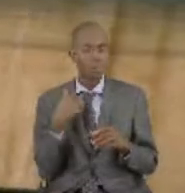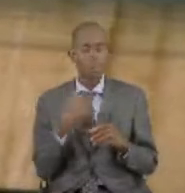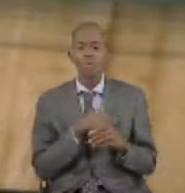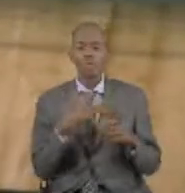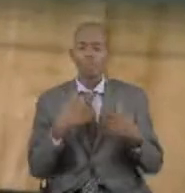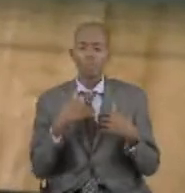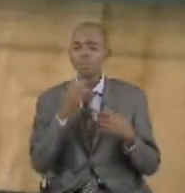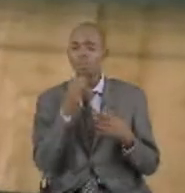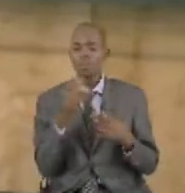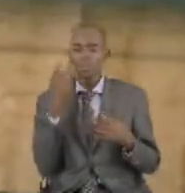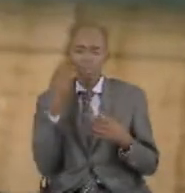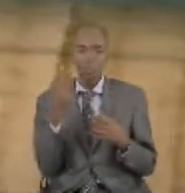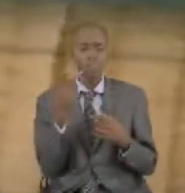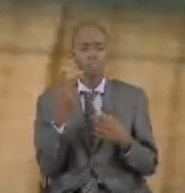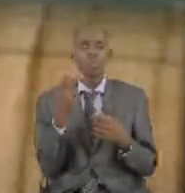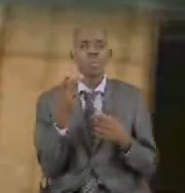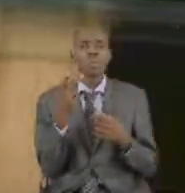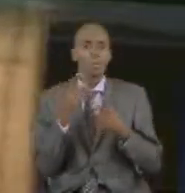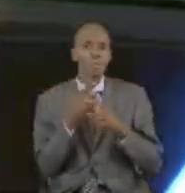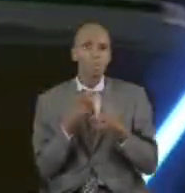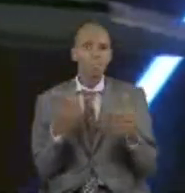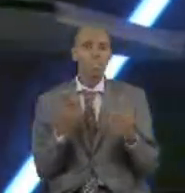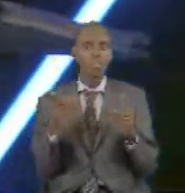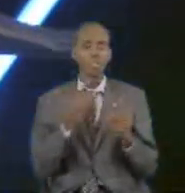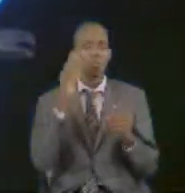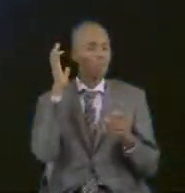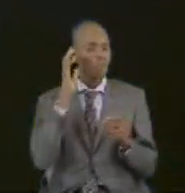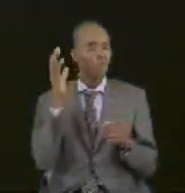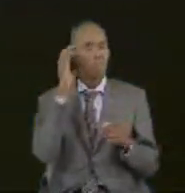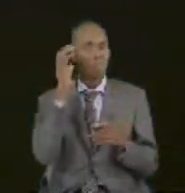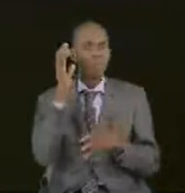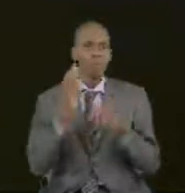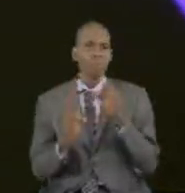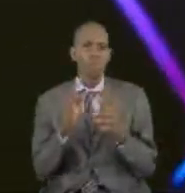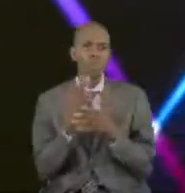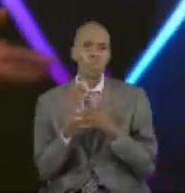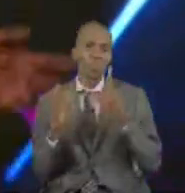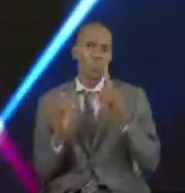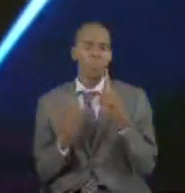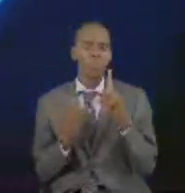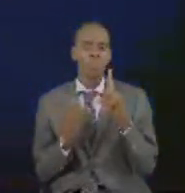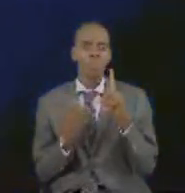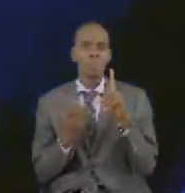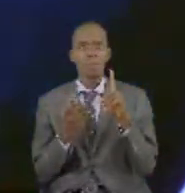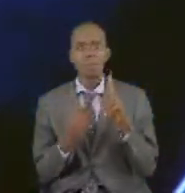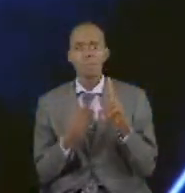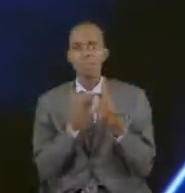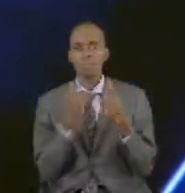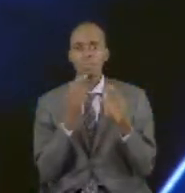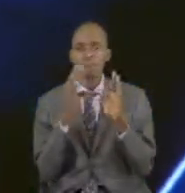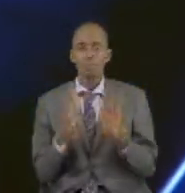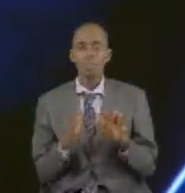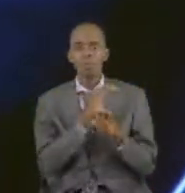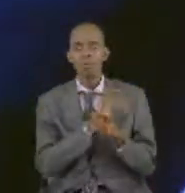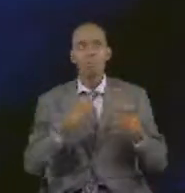vu pour des décennies maintenant ils entendront ils entendront c'est quelqu'un de bien elles peuvent un